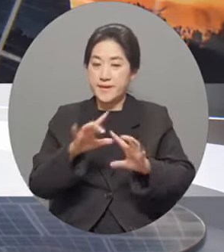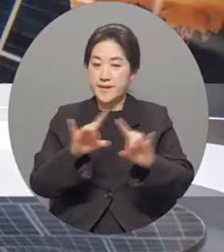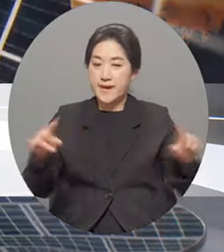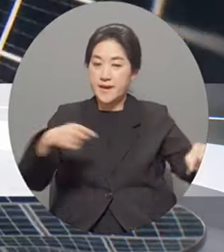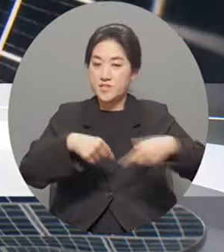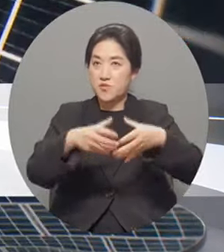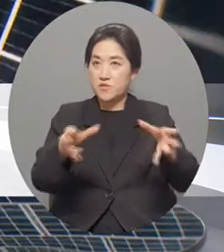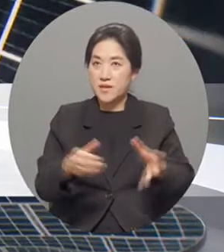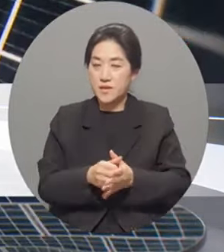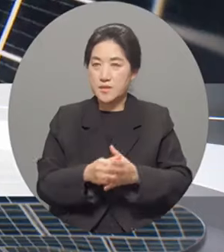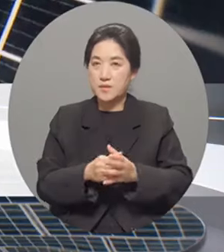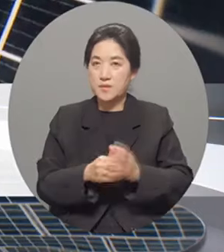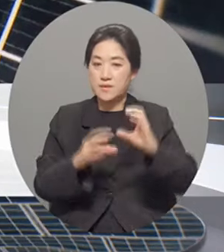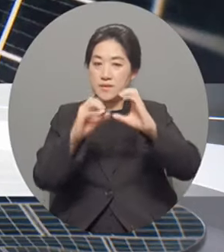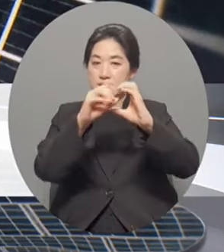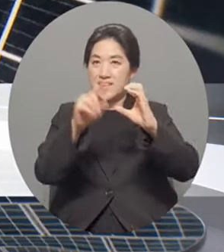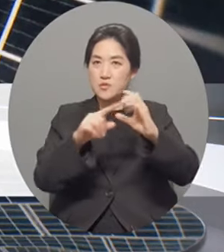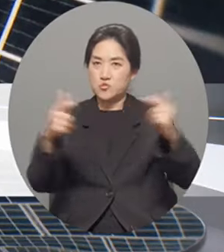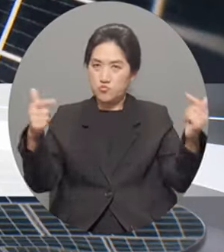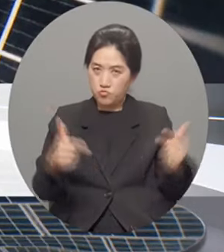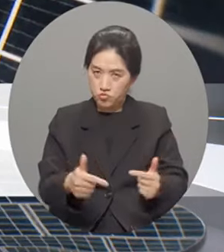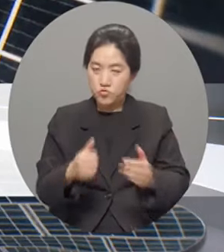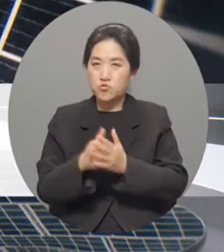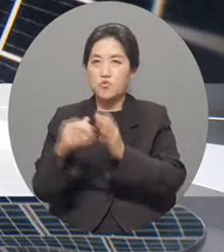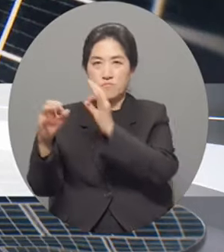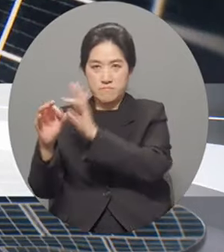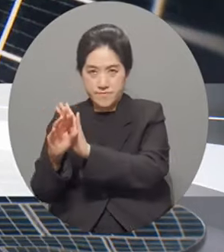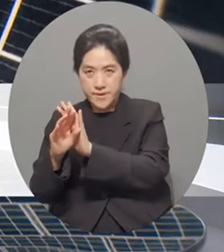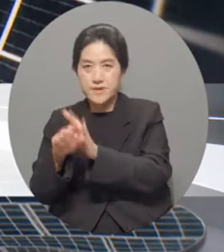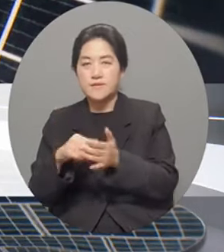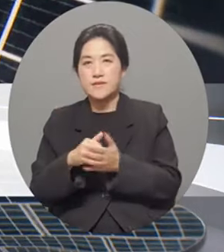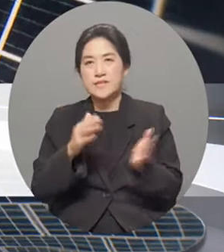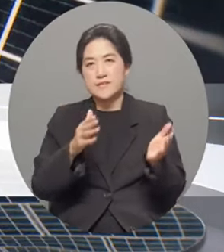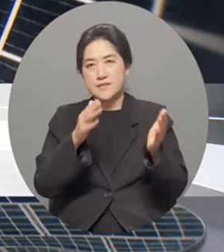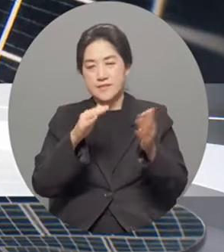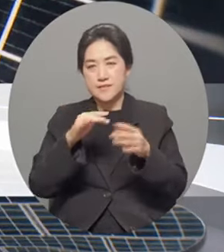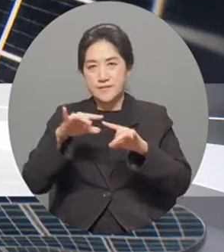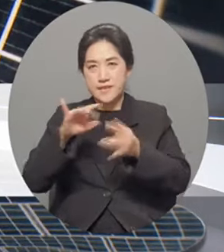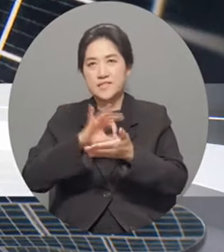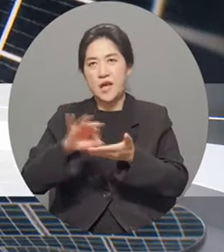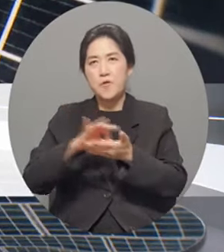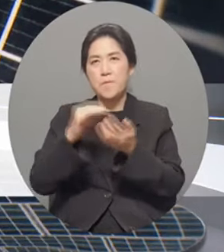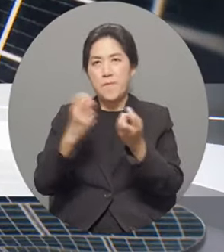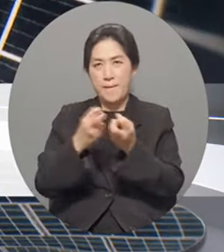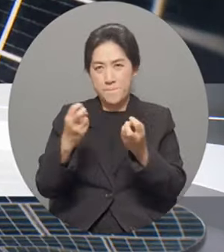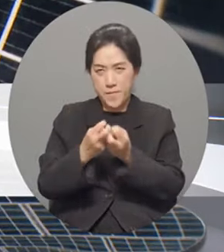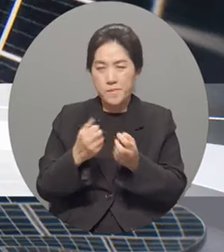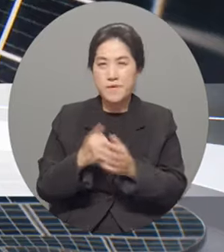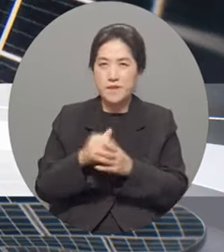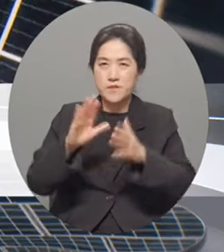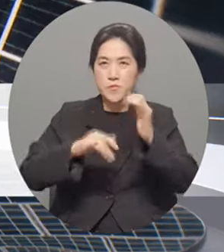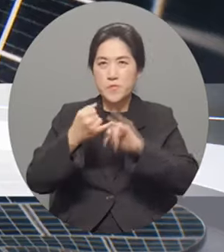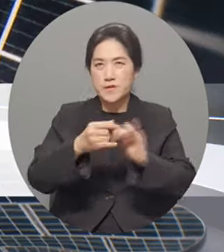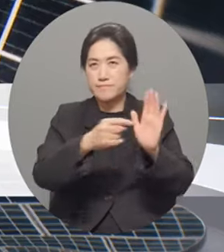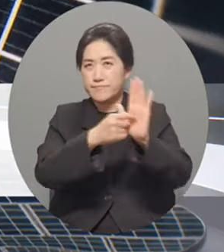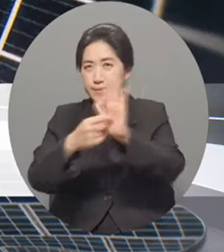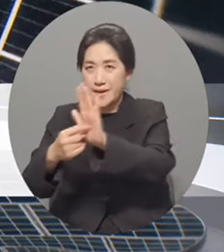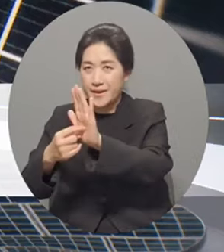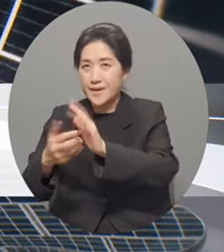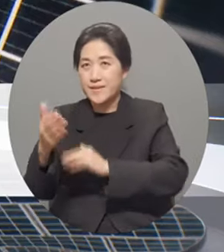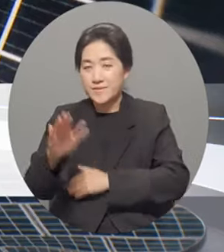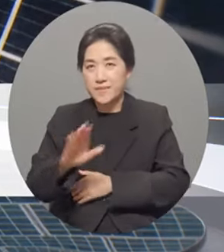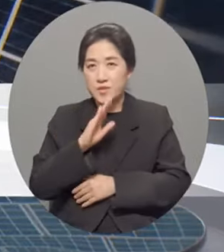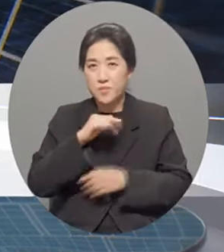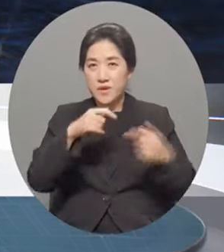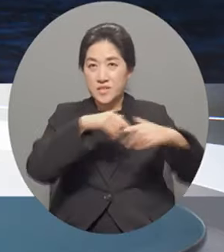각 정당들도 저탄소, 무탄소 에너지로의 전환과 같은 기후 공약들을 앞다퉈서 내놨습니다.